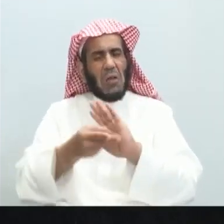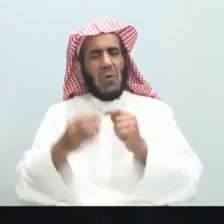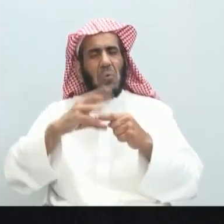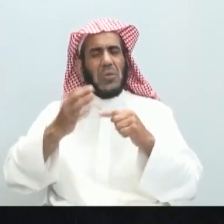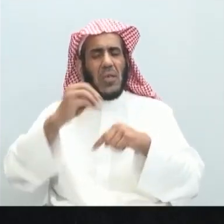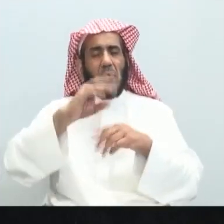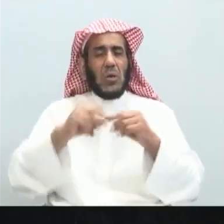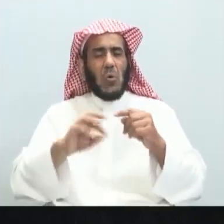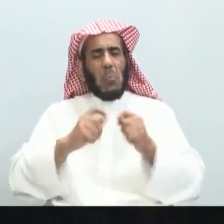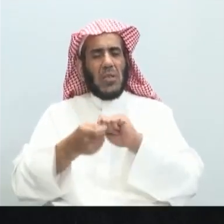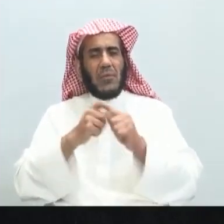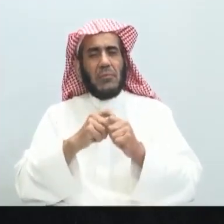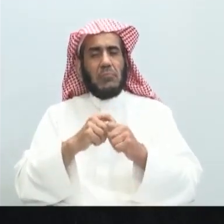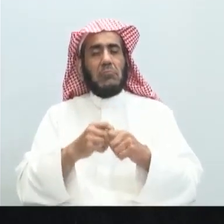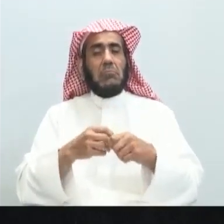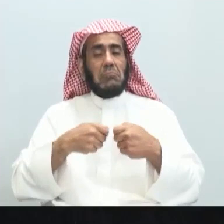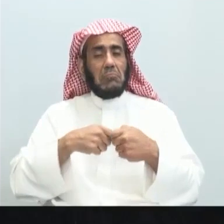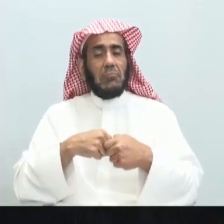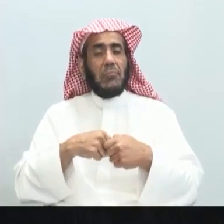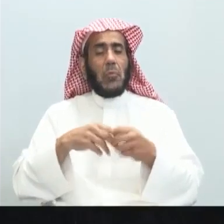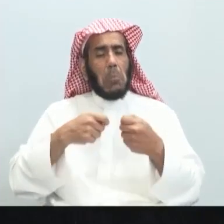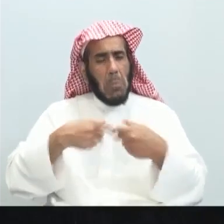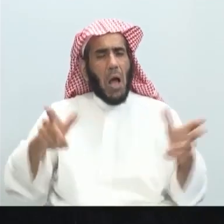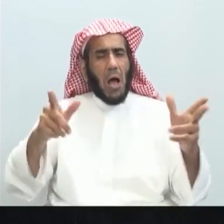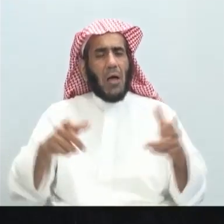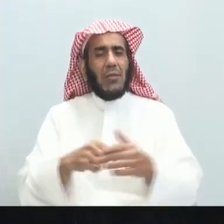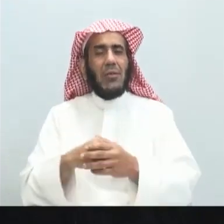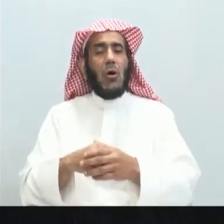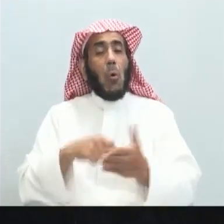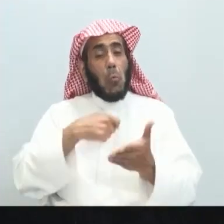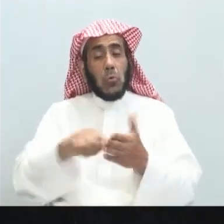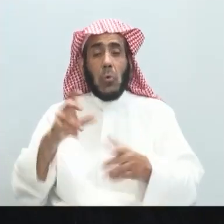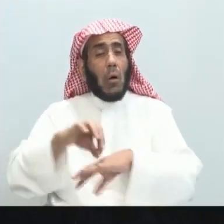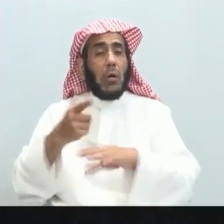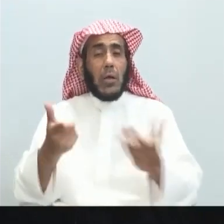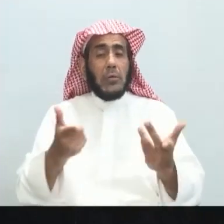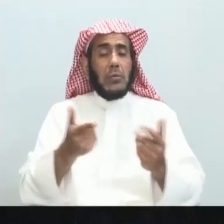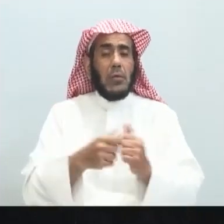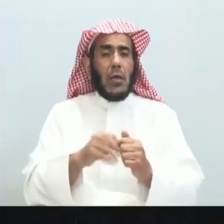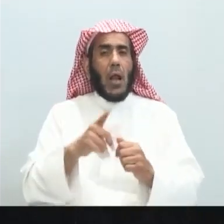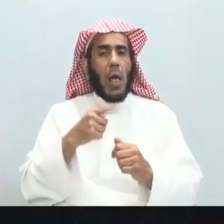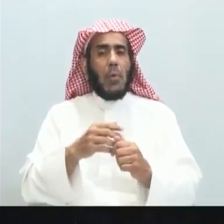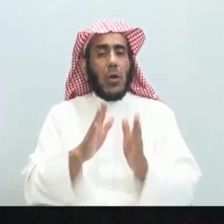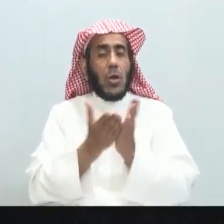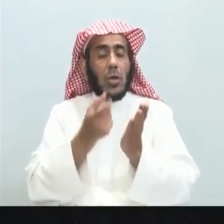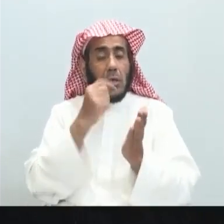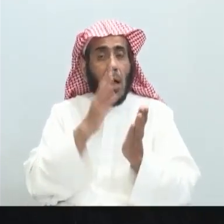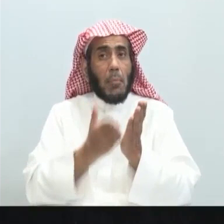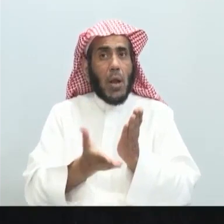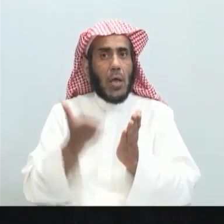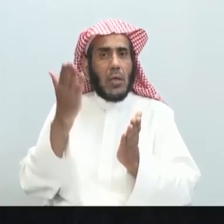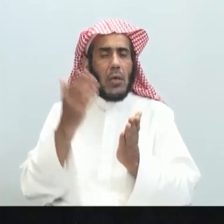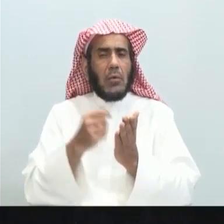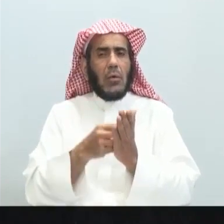ونقص وبدل فيها ثم باع هذه النسخ فاشتراها الناس لما اتى الى كتاب الله